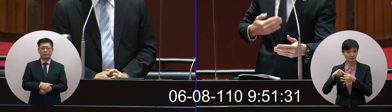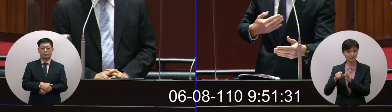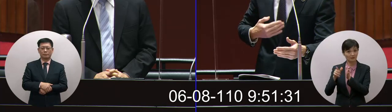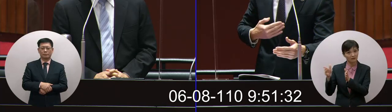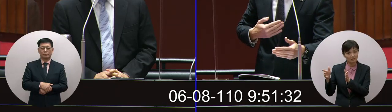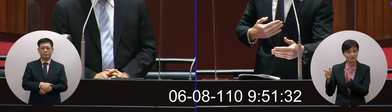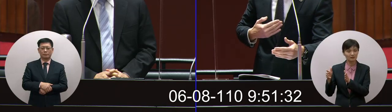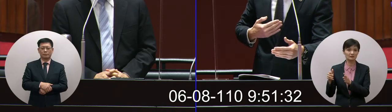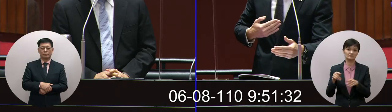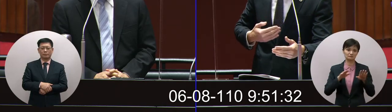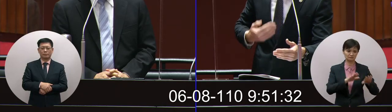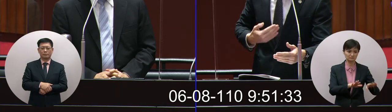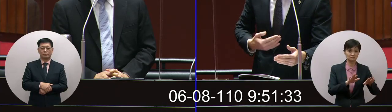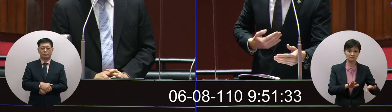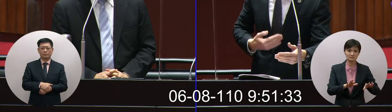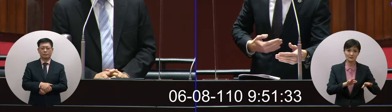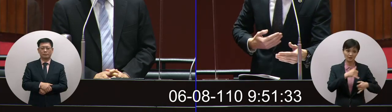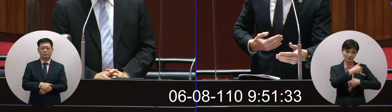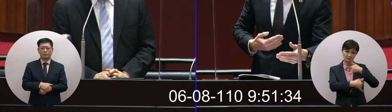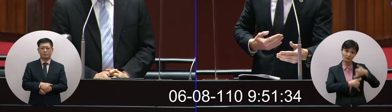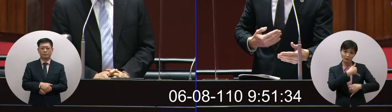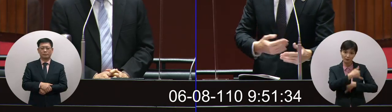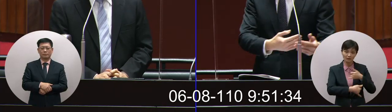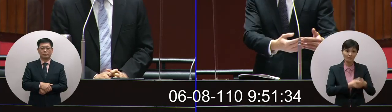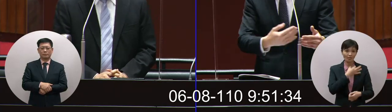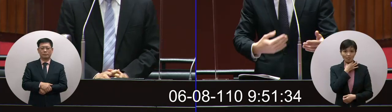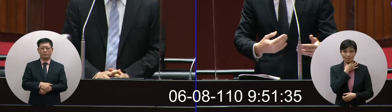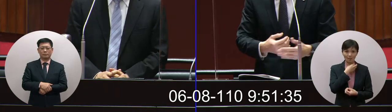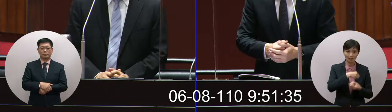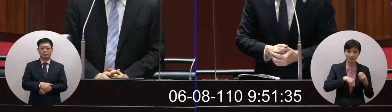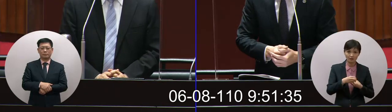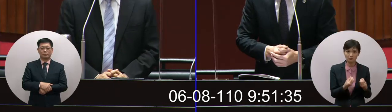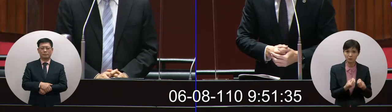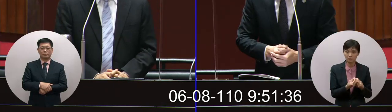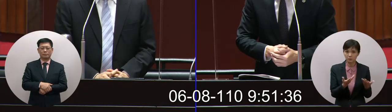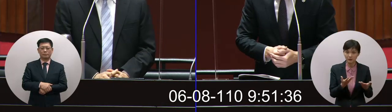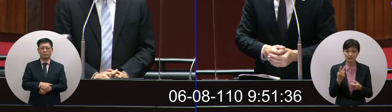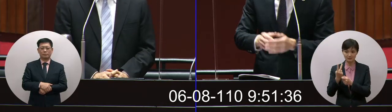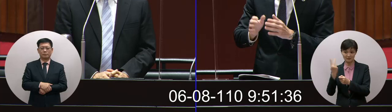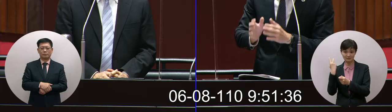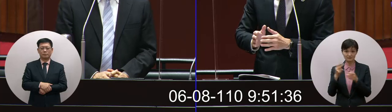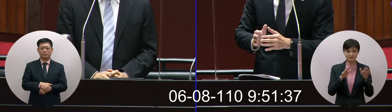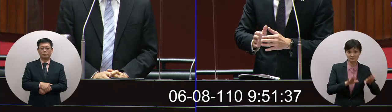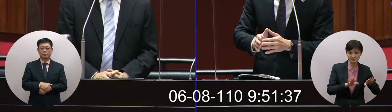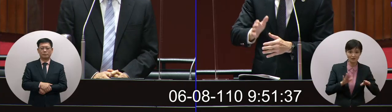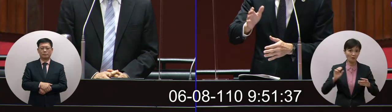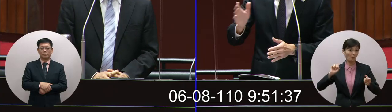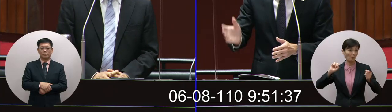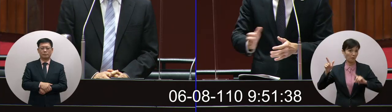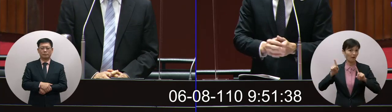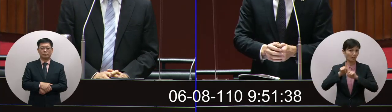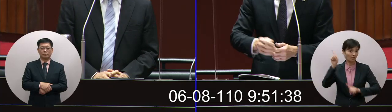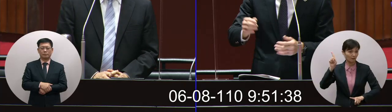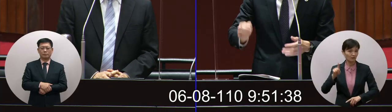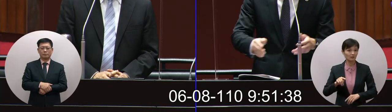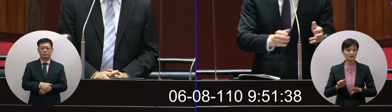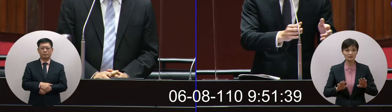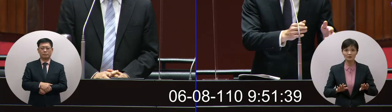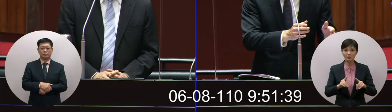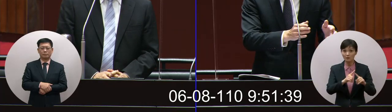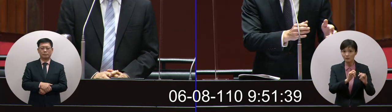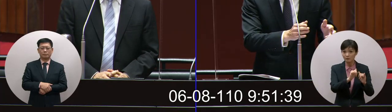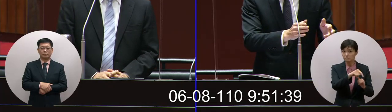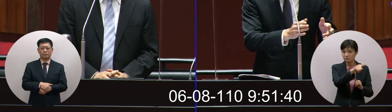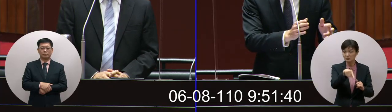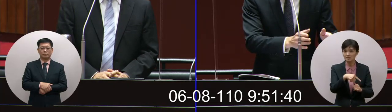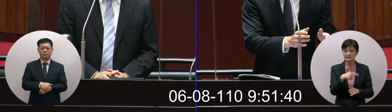看讲我即马的生活会过未过嘛？这两年前到即马都已经差足多啊。所以讲，其实吼，有的人嘛，你讲你其实会